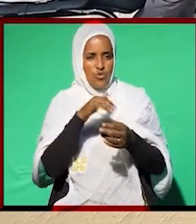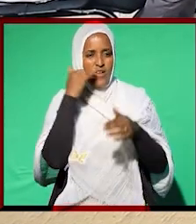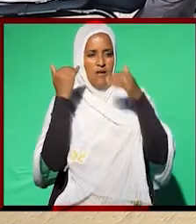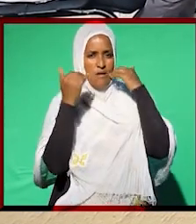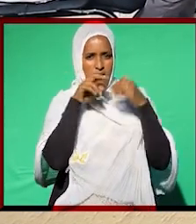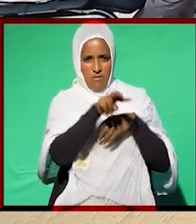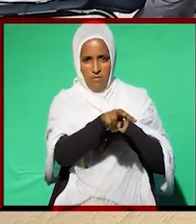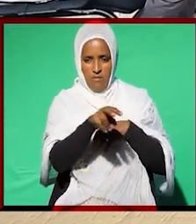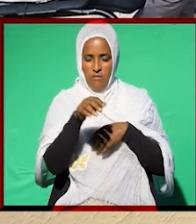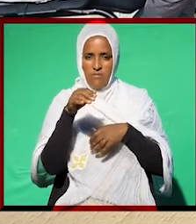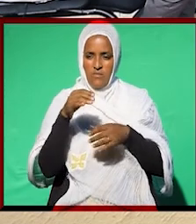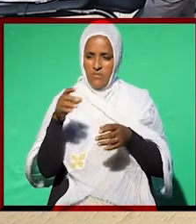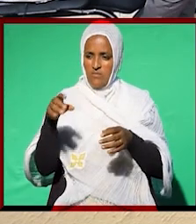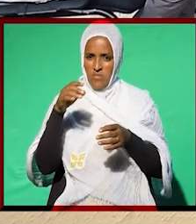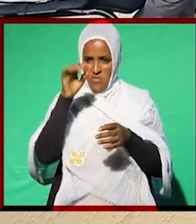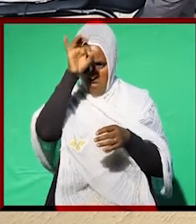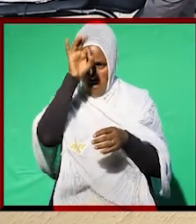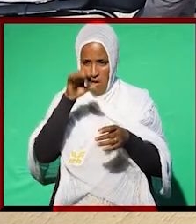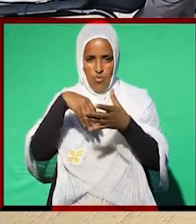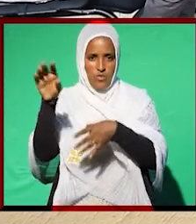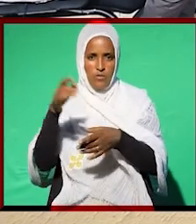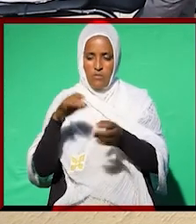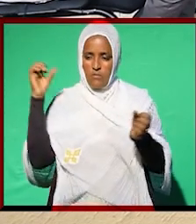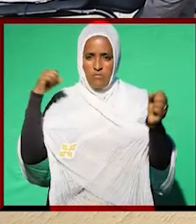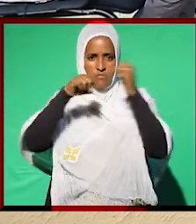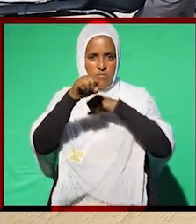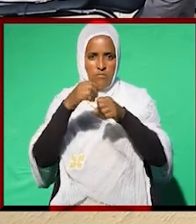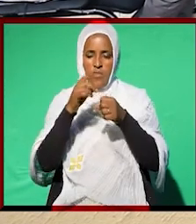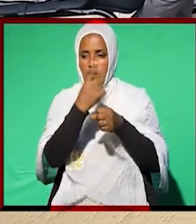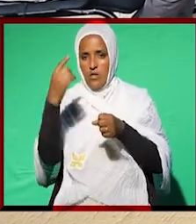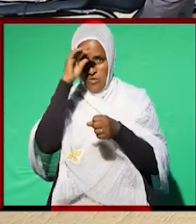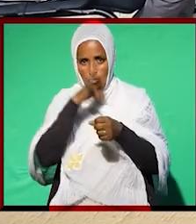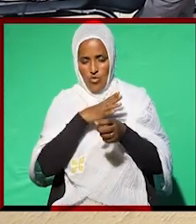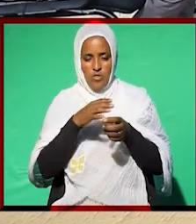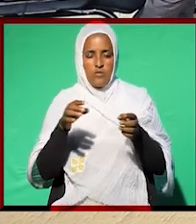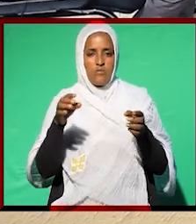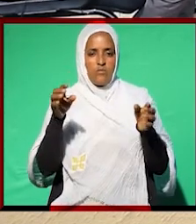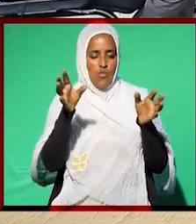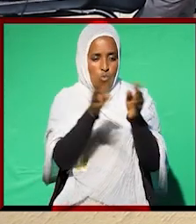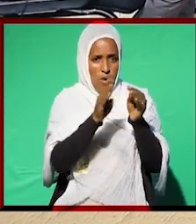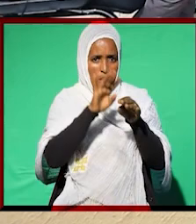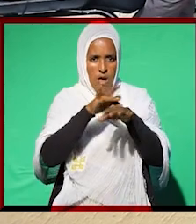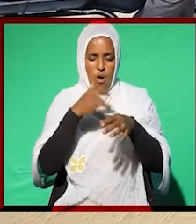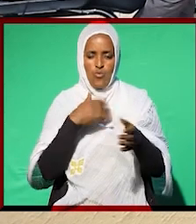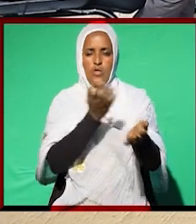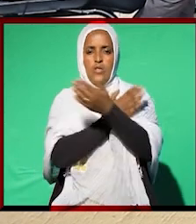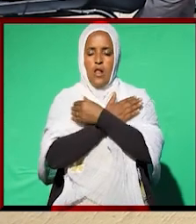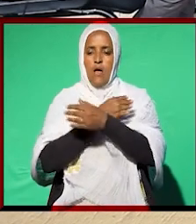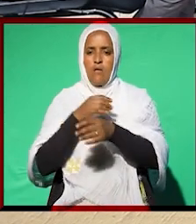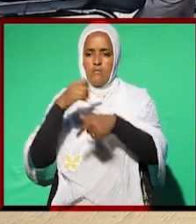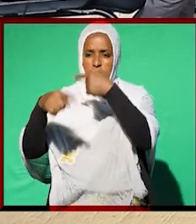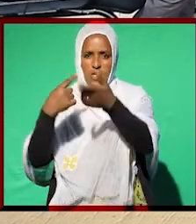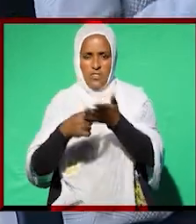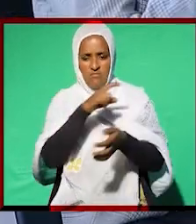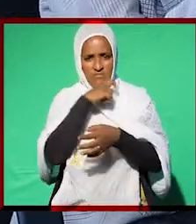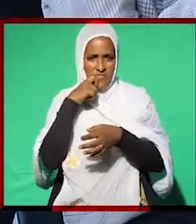ይታዩ መሳለቂያ መሳቂያ አውልቂ እናም እየተባሉ እንደውም አንዳንዶቹ ለመደብደብ የሚበቁ ግቢ ጉባኤ ላይ ያሉትንም ስናይ ነጠላ